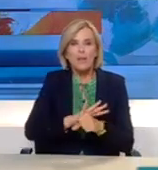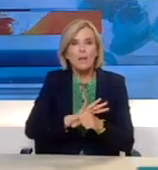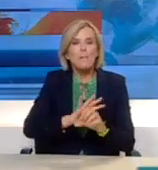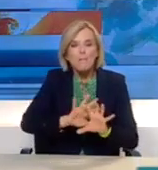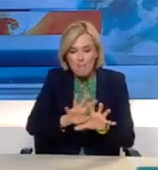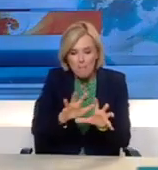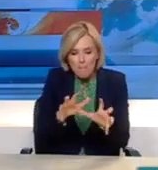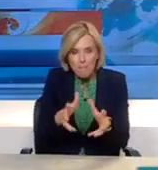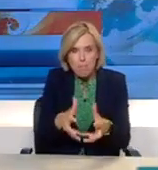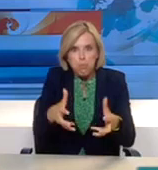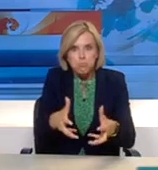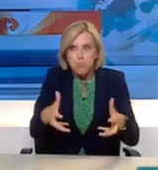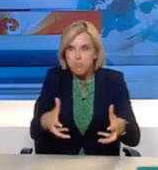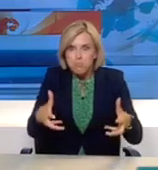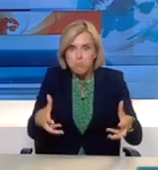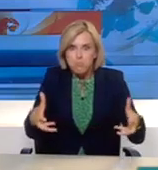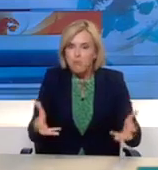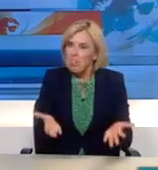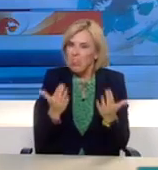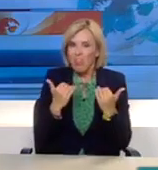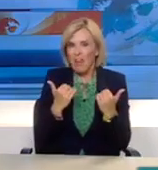επιχειρήματα τα οποία μας λένε ότι πρέπει να ανοίξουμε.